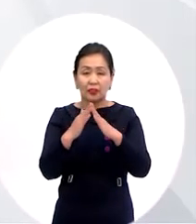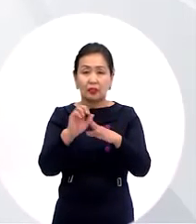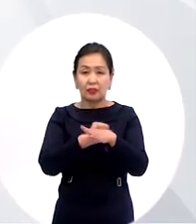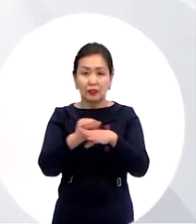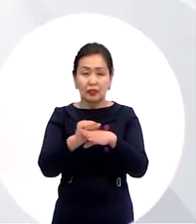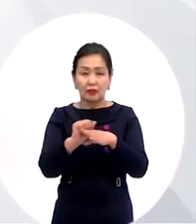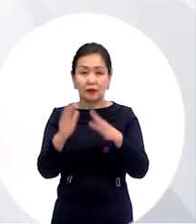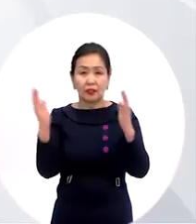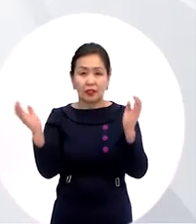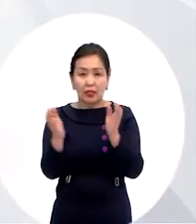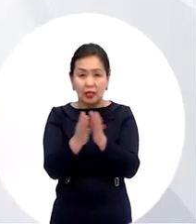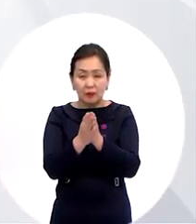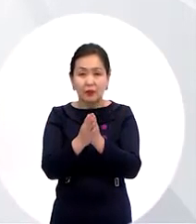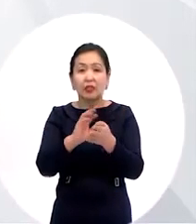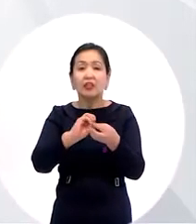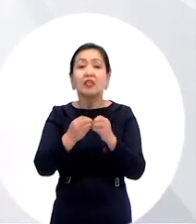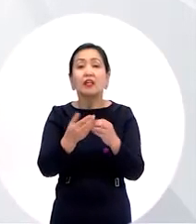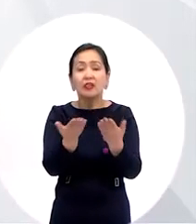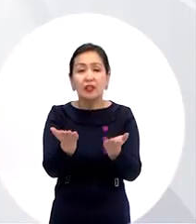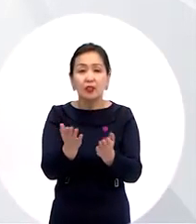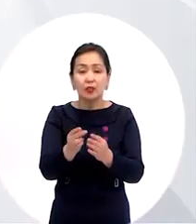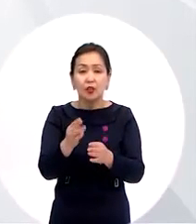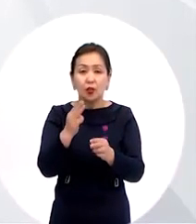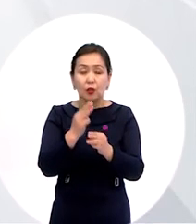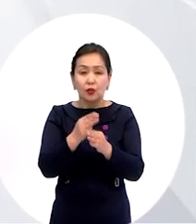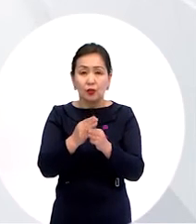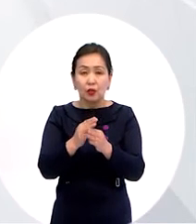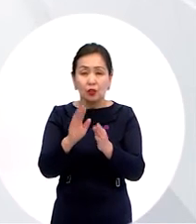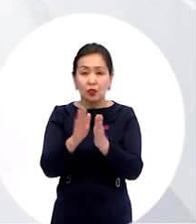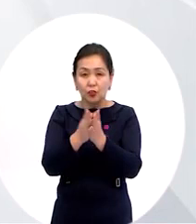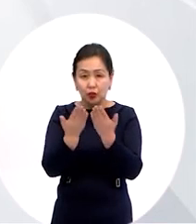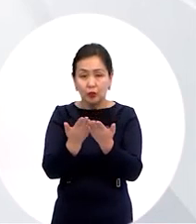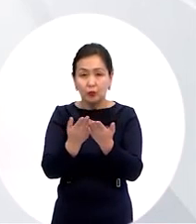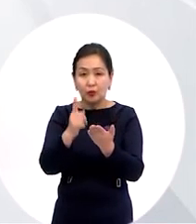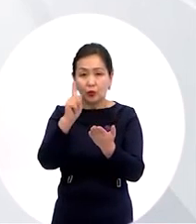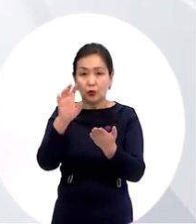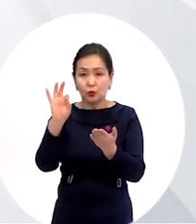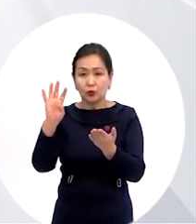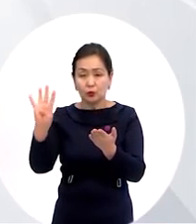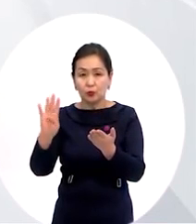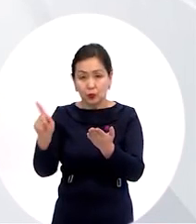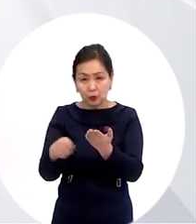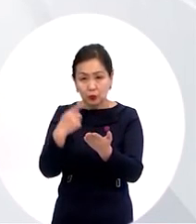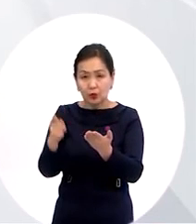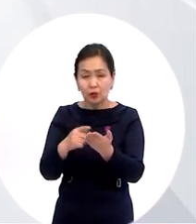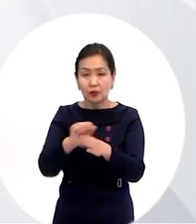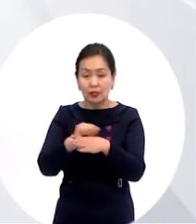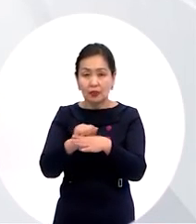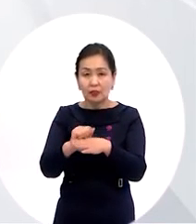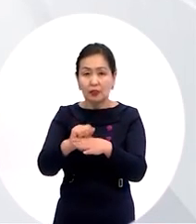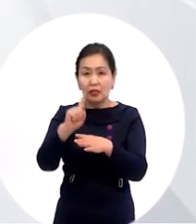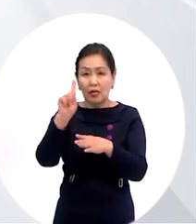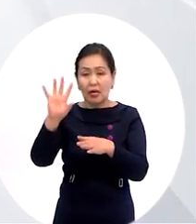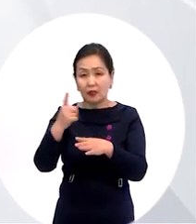Гэрийн даалгавраа хамтарч хийгээрэй. Математикийн сурах бичгийн 104-р хуудасны